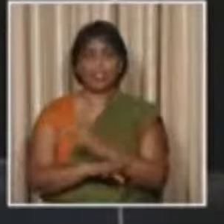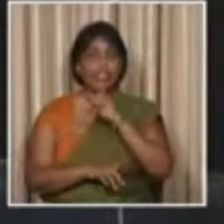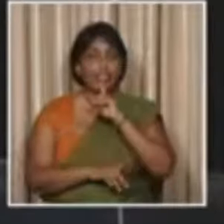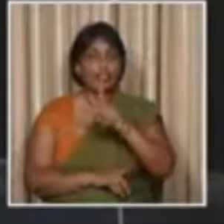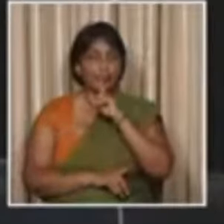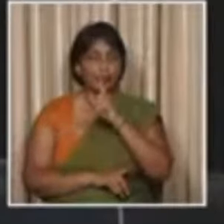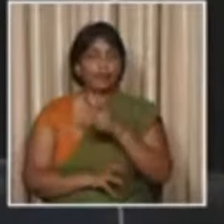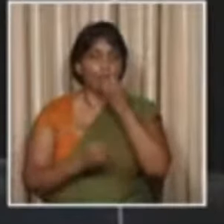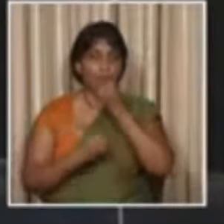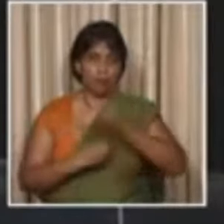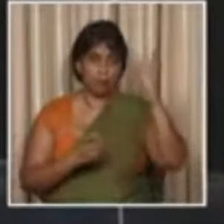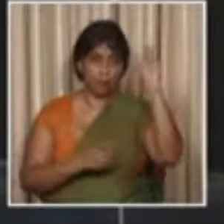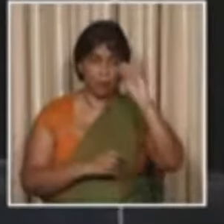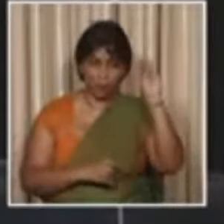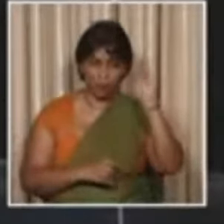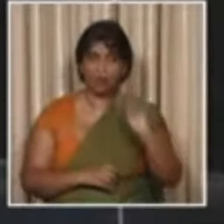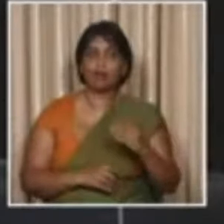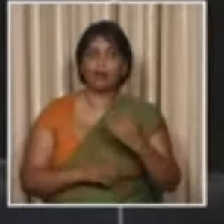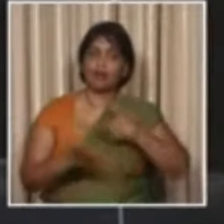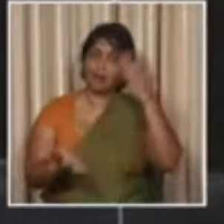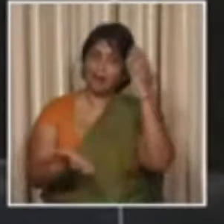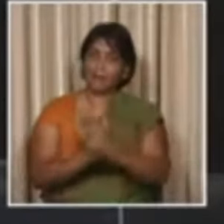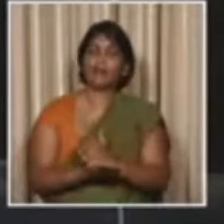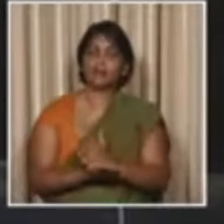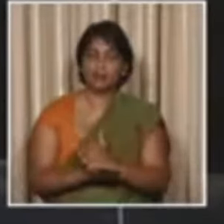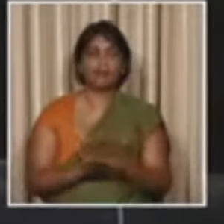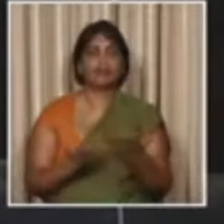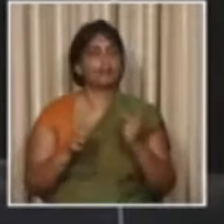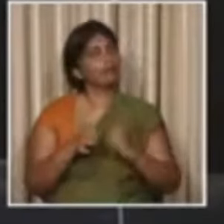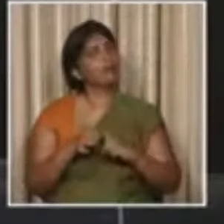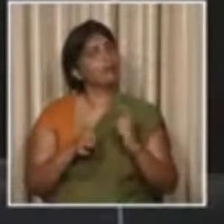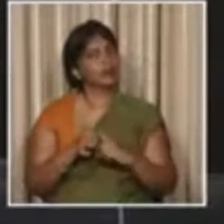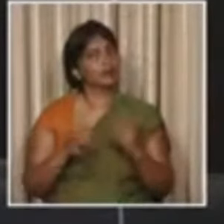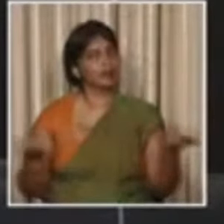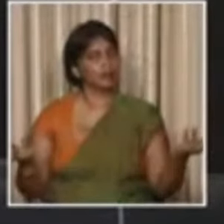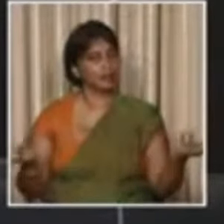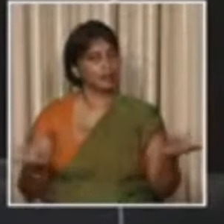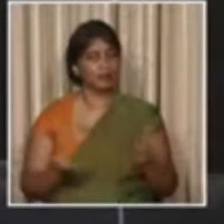කිය ඇවිල්ලා එදා උදේත් කියපු එක වළක්ව ගත්තා නම් මේ ප්‍රශ්නේ නේ නෑ.